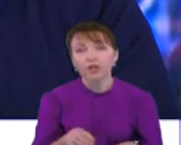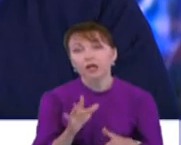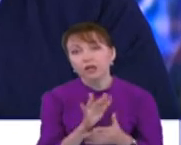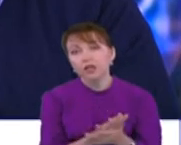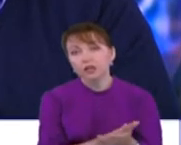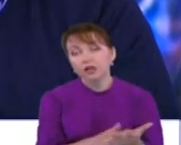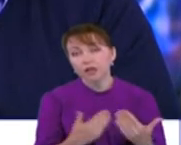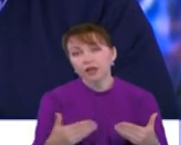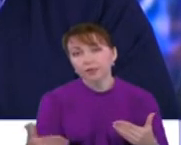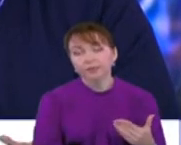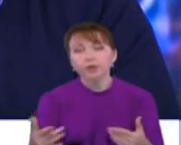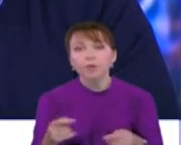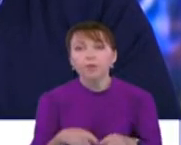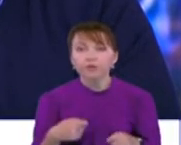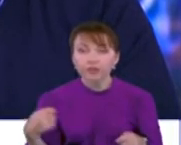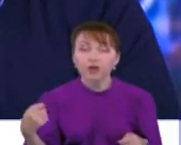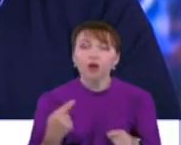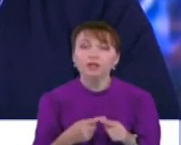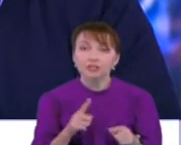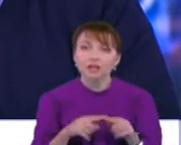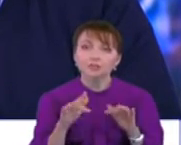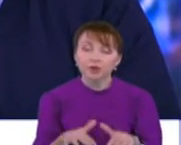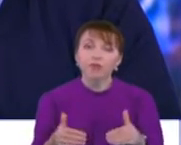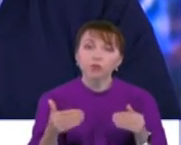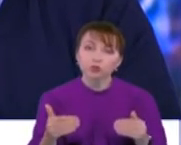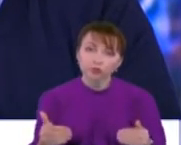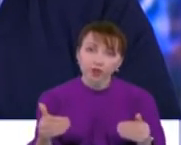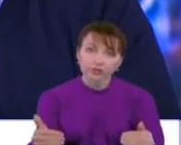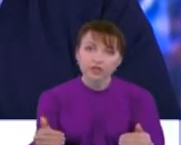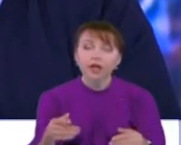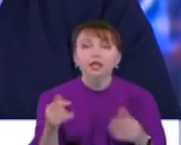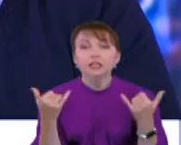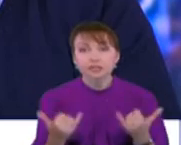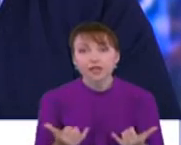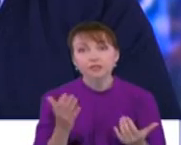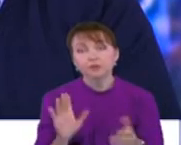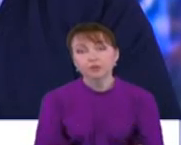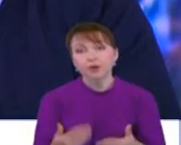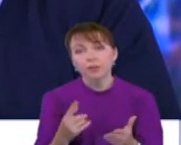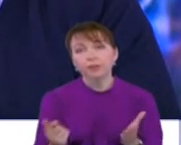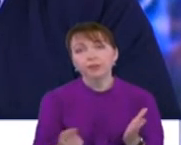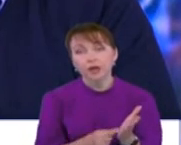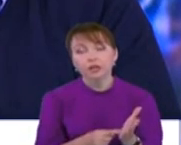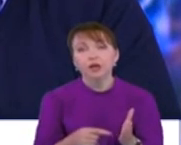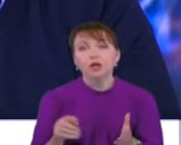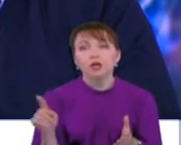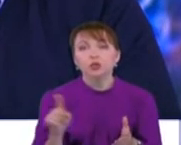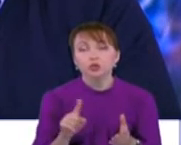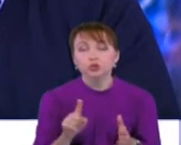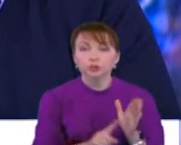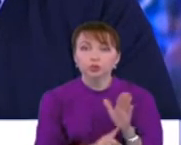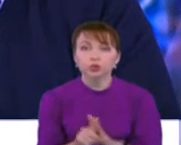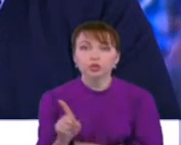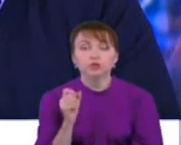далі. Хоча повільно, але і ця справа просувається вперед, і там іде зараз питання відносно того, що